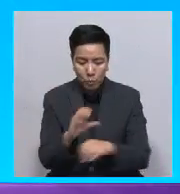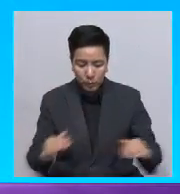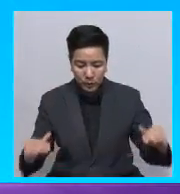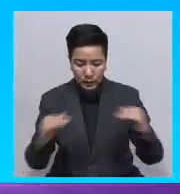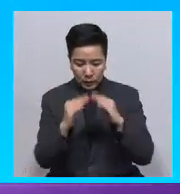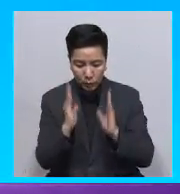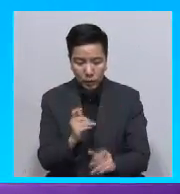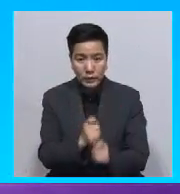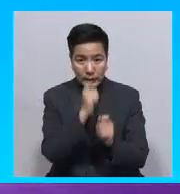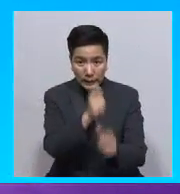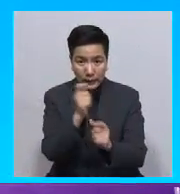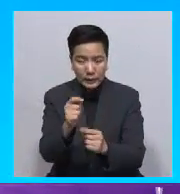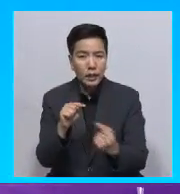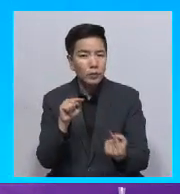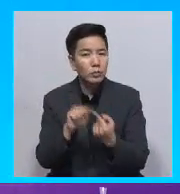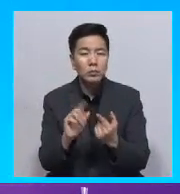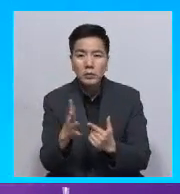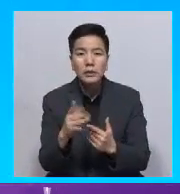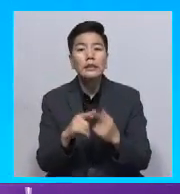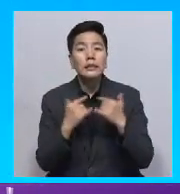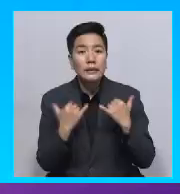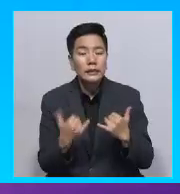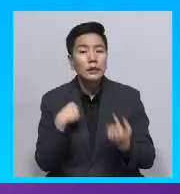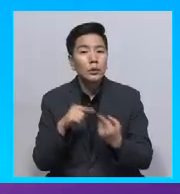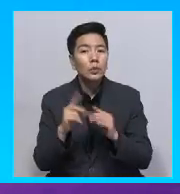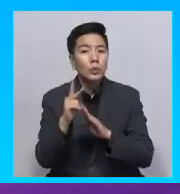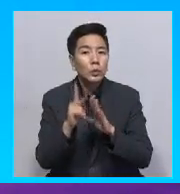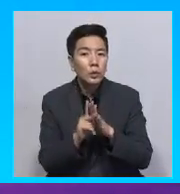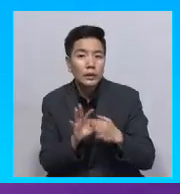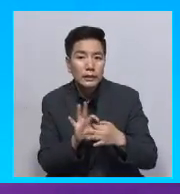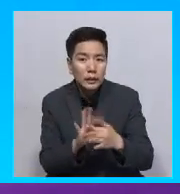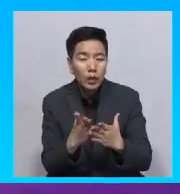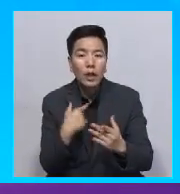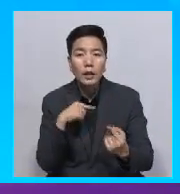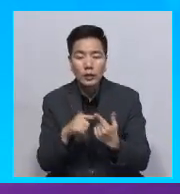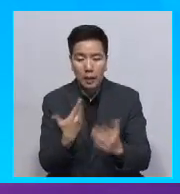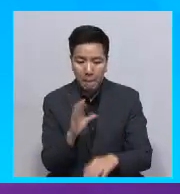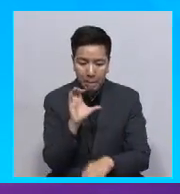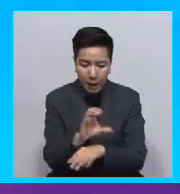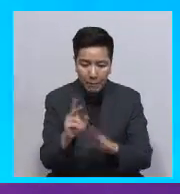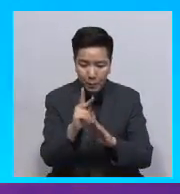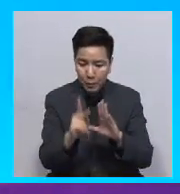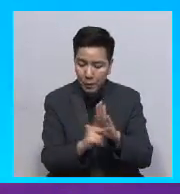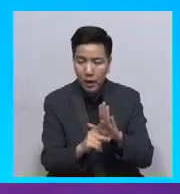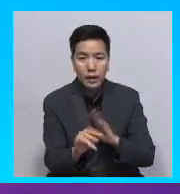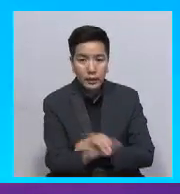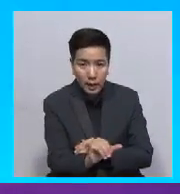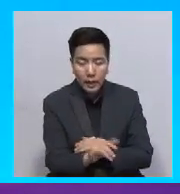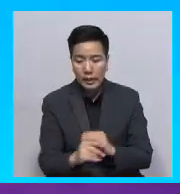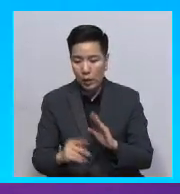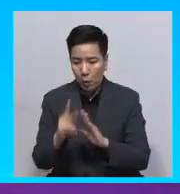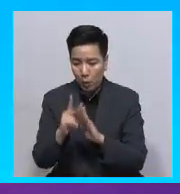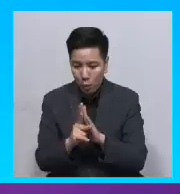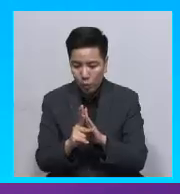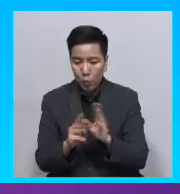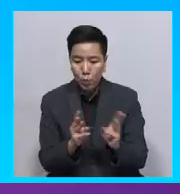ทธิประโยชน์ของลูกจ้างได้เท่าที่ควรค่ะอย่างเช่นบทบัญญัติเกี่ยวกับขอบเขตของการใช้บังคับกฎหมายการกำหนดหลัก